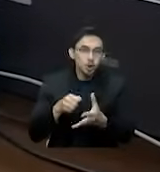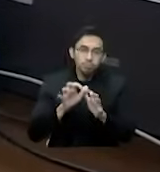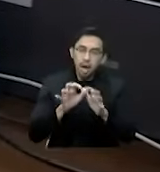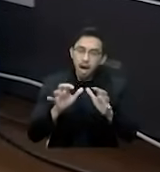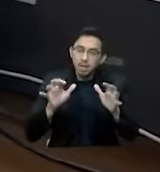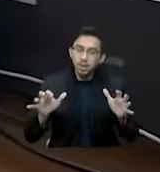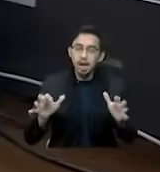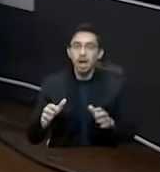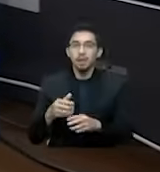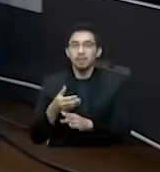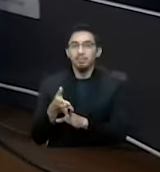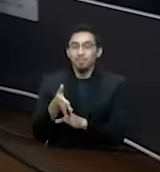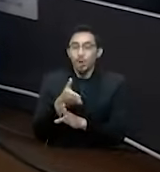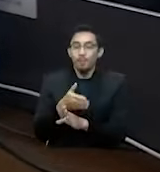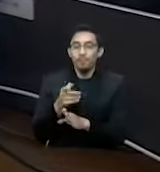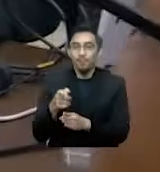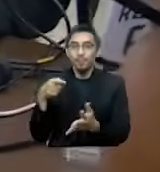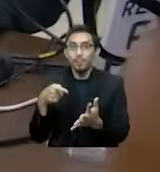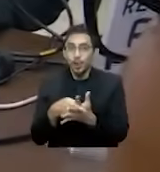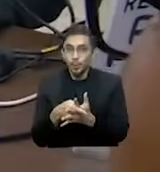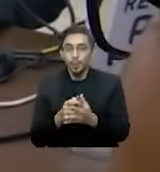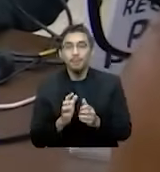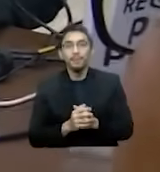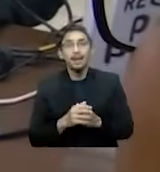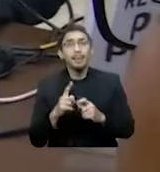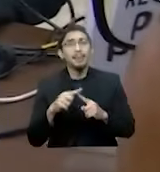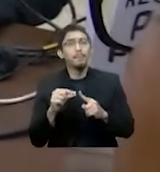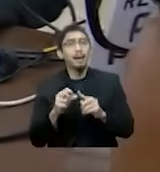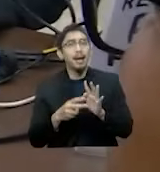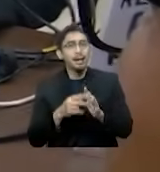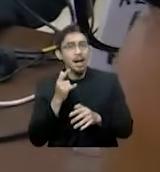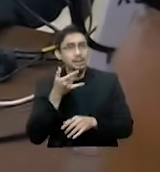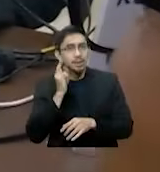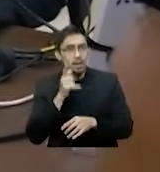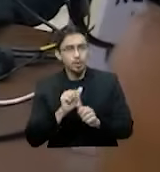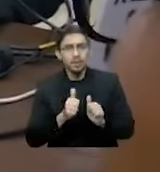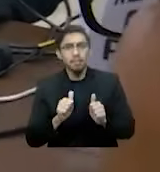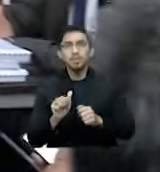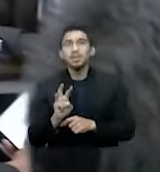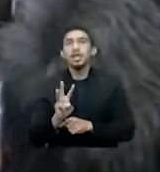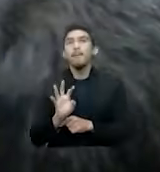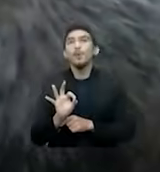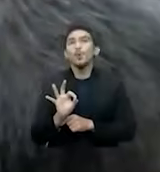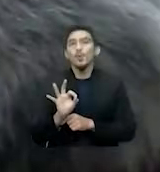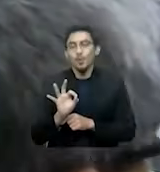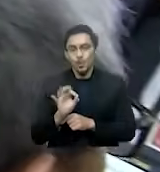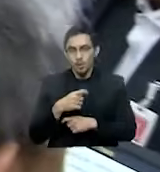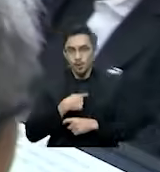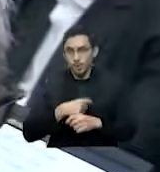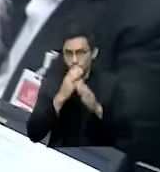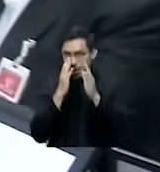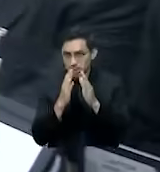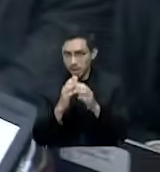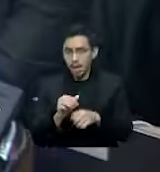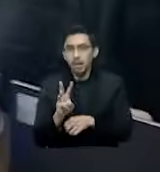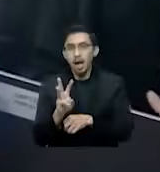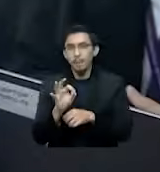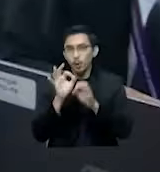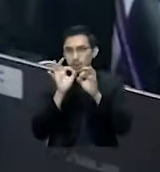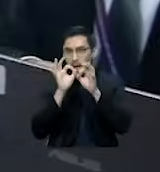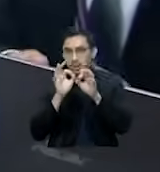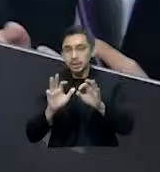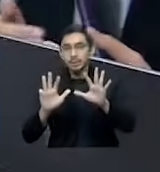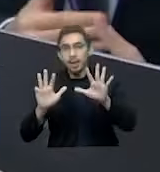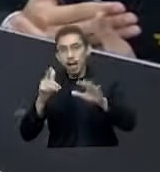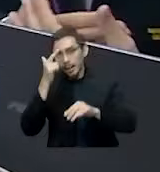suara. TPN Ganjar Mahfud menyiapkan 30 kuasa hukum, 30 saksi dan 9 ahli.